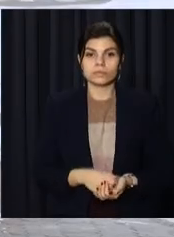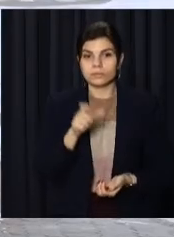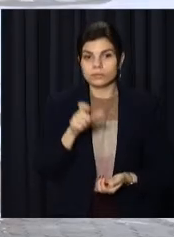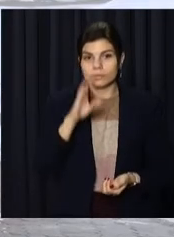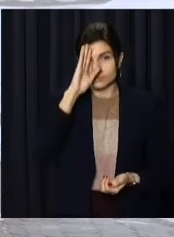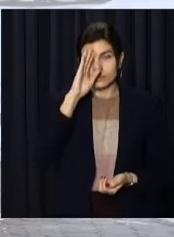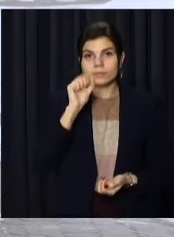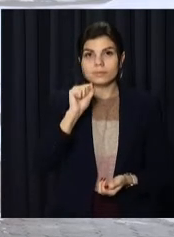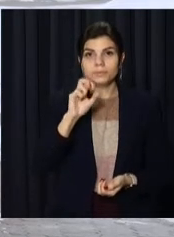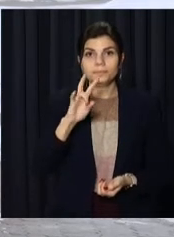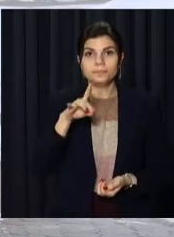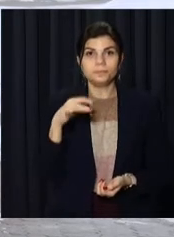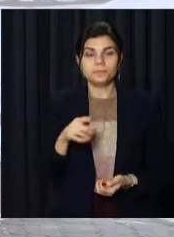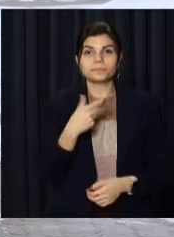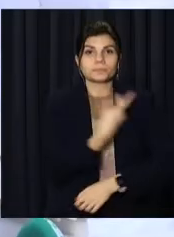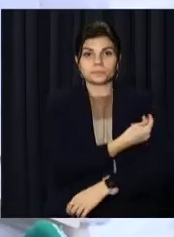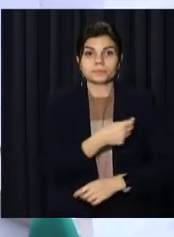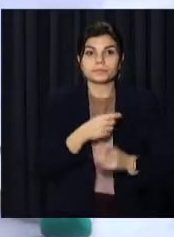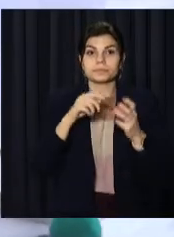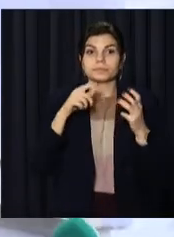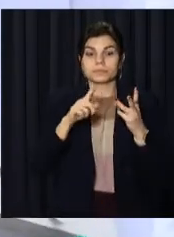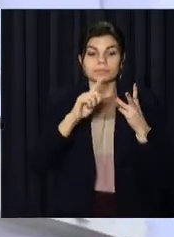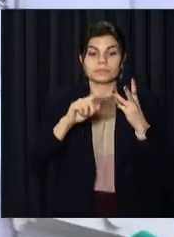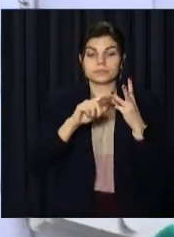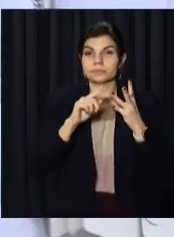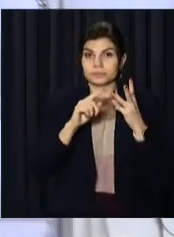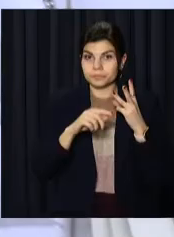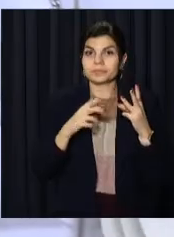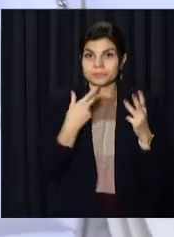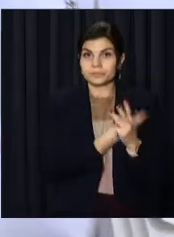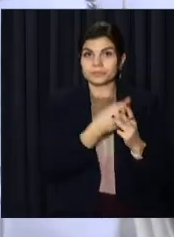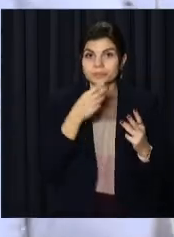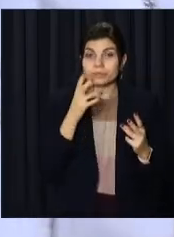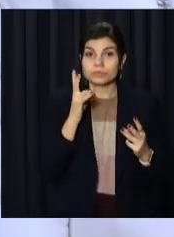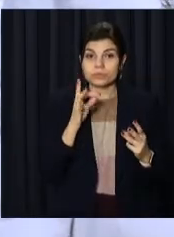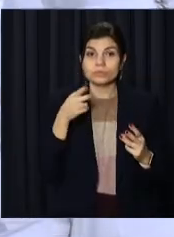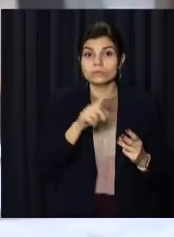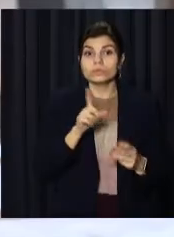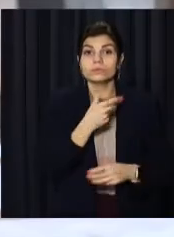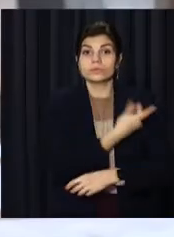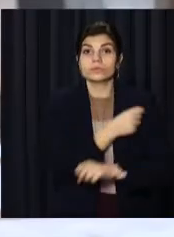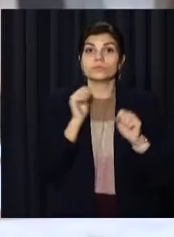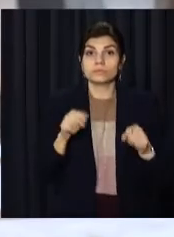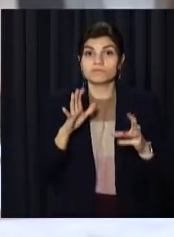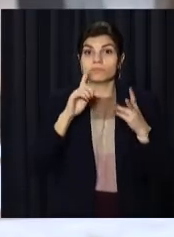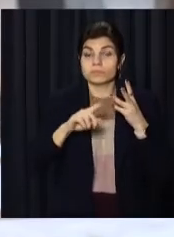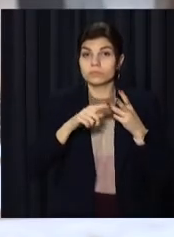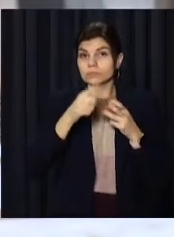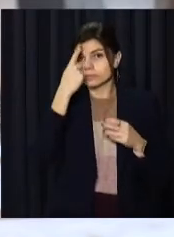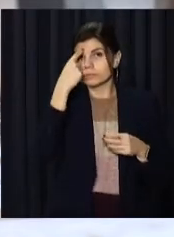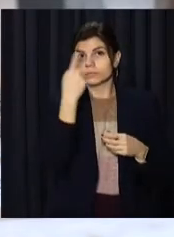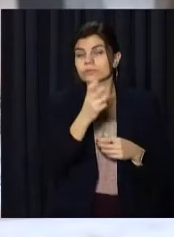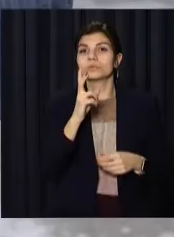Антон – у числі перших, хто зробив бустерне щеплення від коронавірусу у Дніпрі. Про те, що можна вакцинуватися втретє,